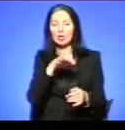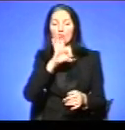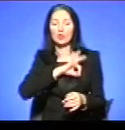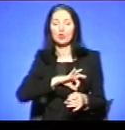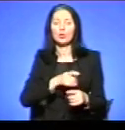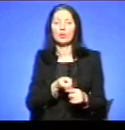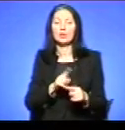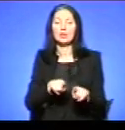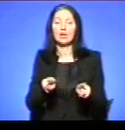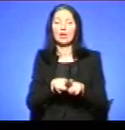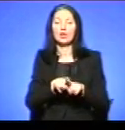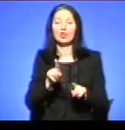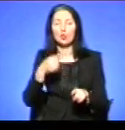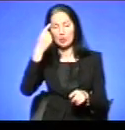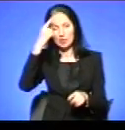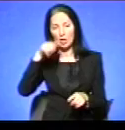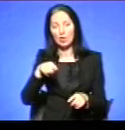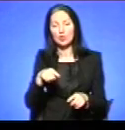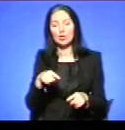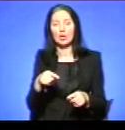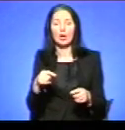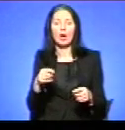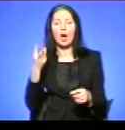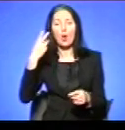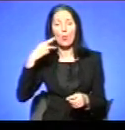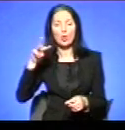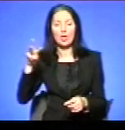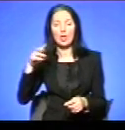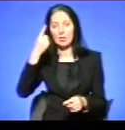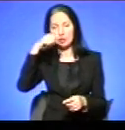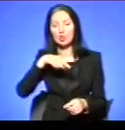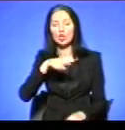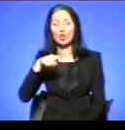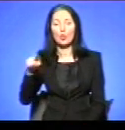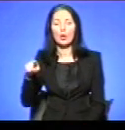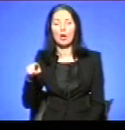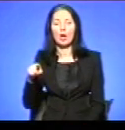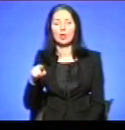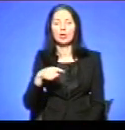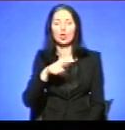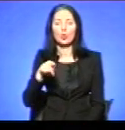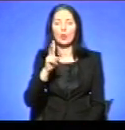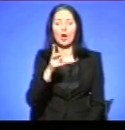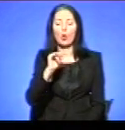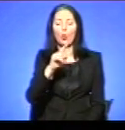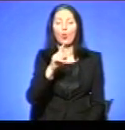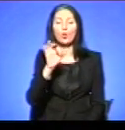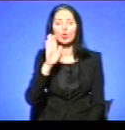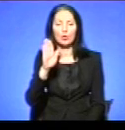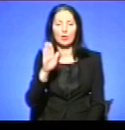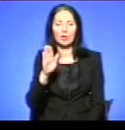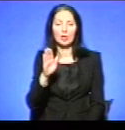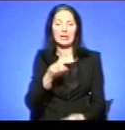що знаючи вже конкретні моделі, знаючи номера або і номера кузовів даних